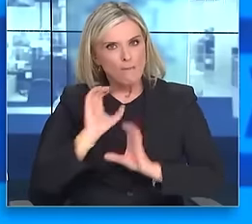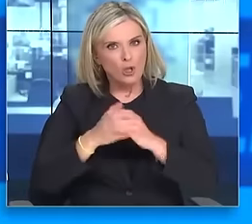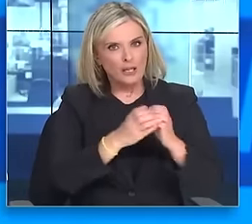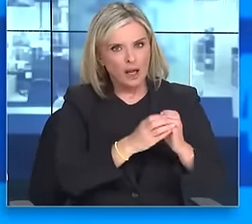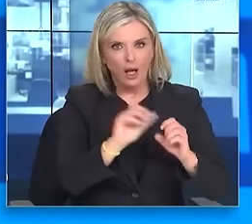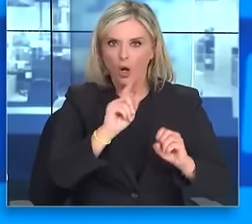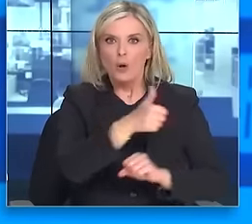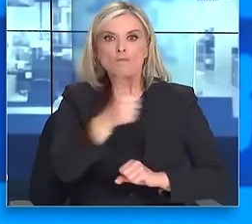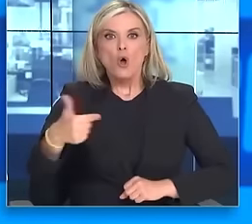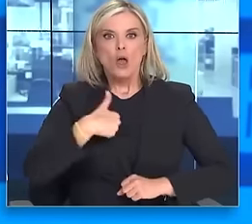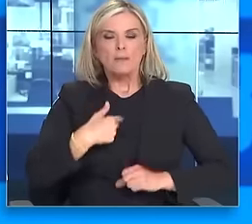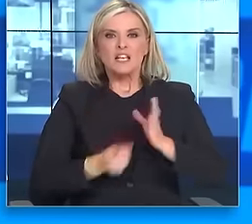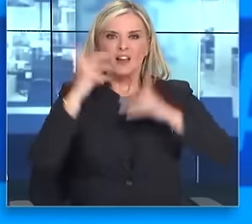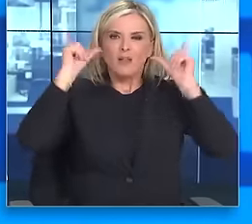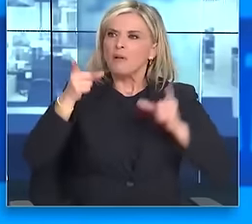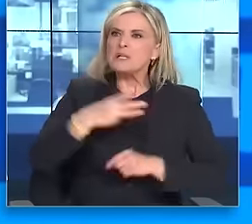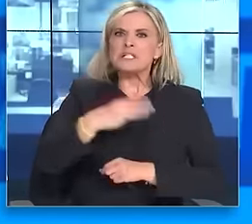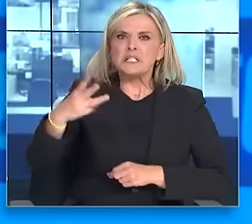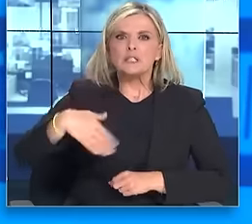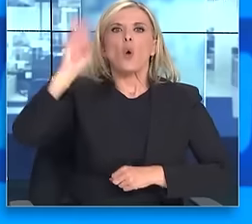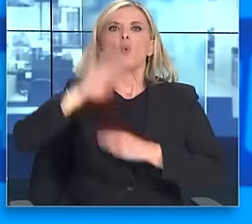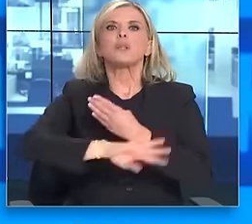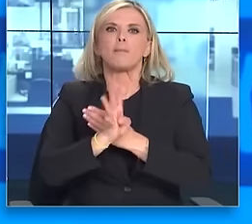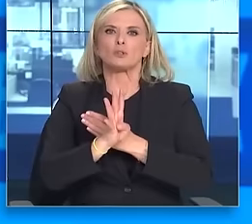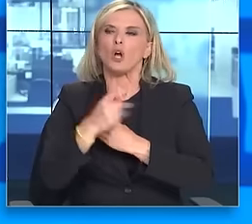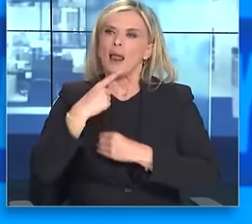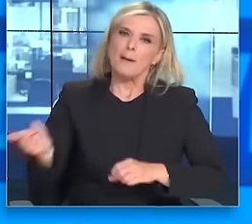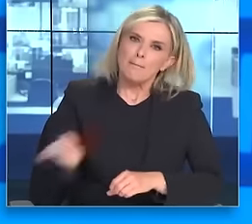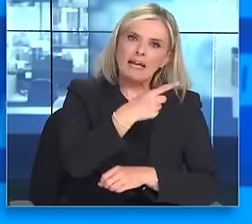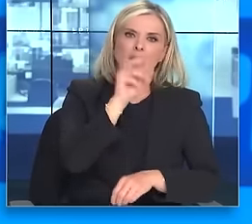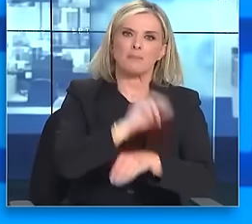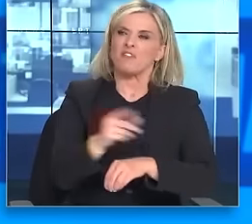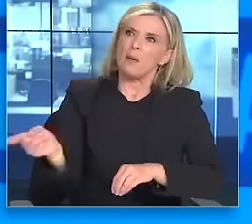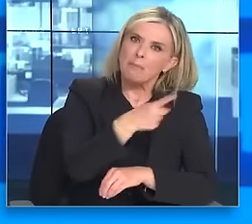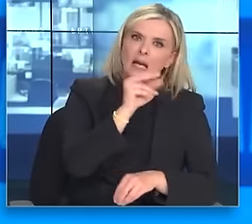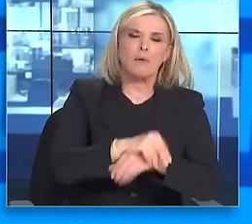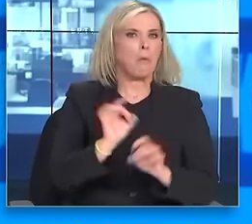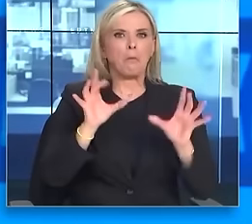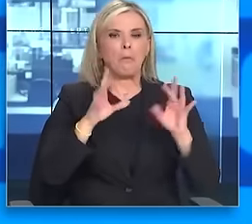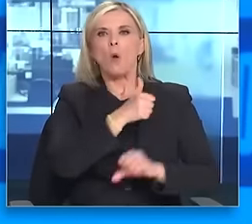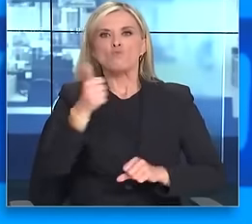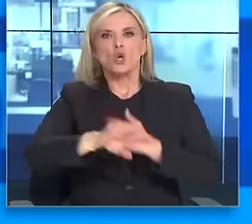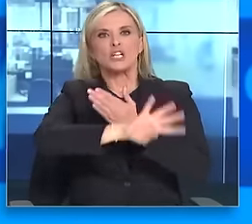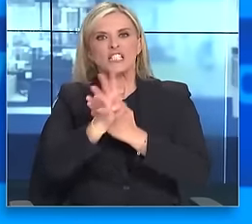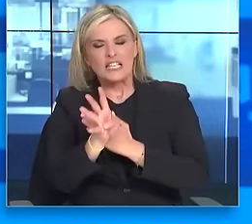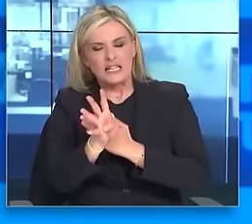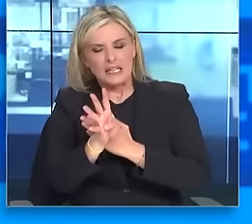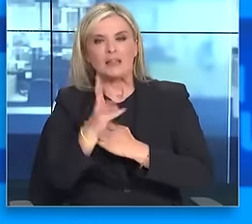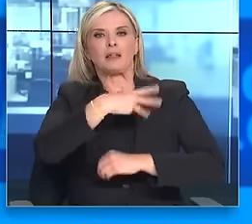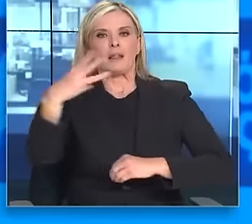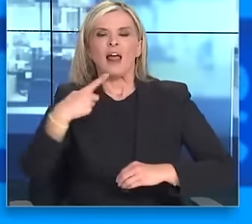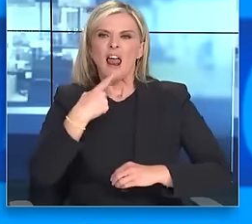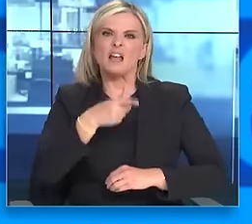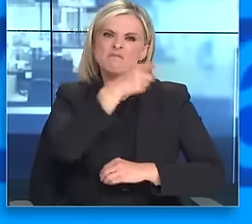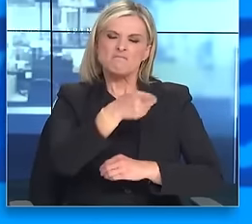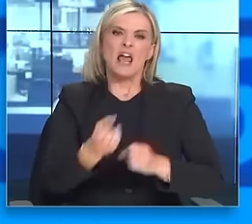Νέα Δημοκρατία. Εγώ δεν έχω ακούσει κουβέντα ούτε από το ΣΥΡΙΖΑ, ούτε από το ΠΑΣΟΚ και την Ευρώπη. Από το ΣΥΡΙΖΑ και από το ΠΑΣΟΚ ακούω μόνο να στείλετε μήνυμα στην κυβέρνηση για να